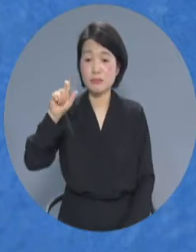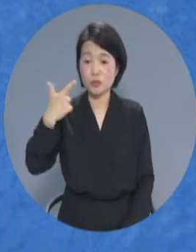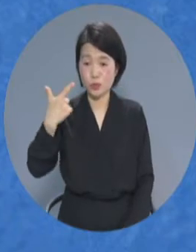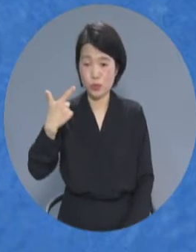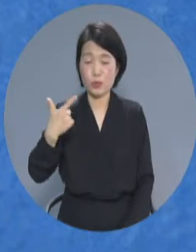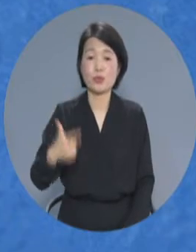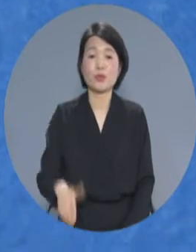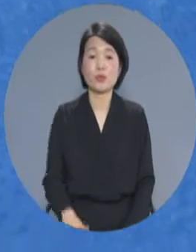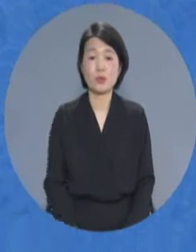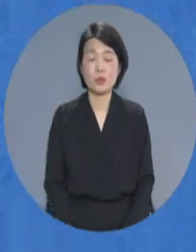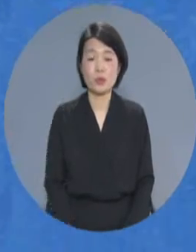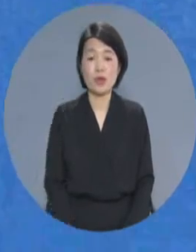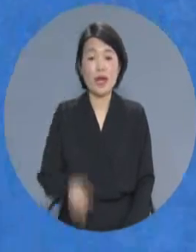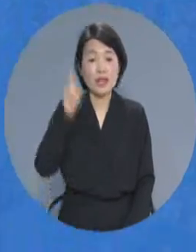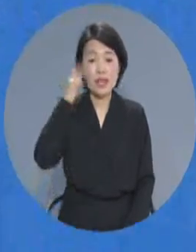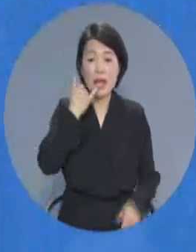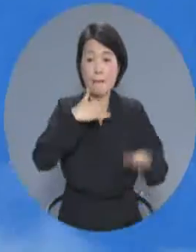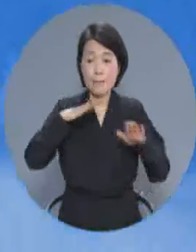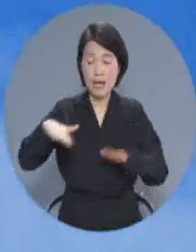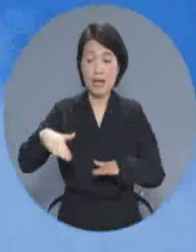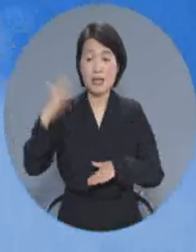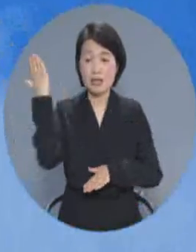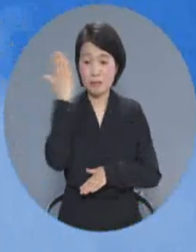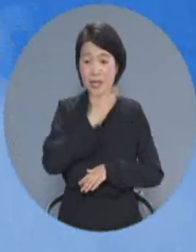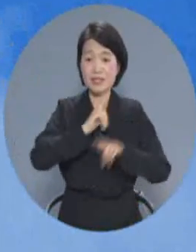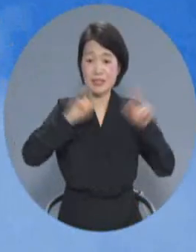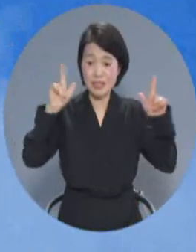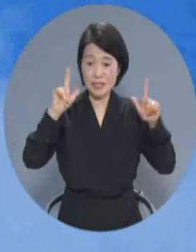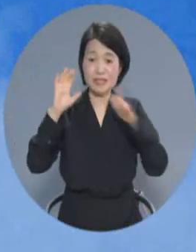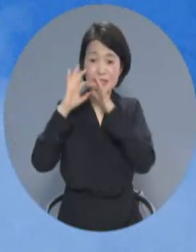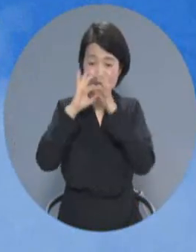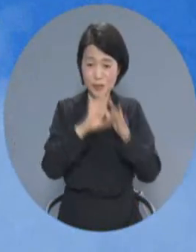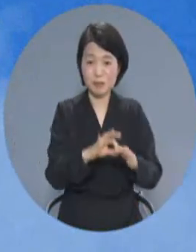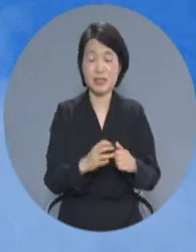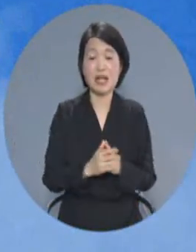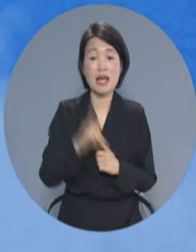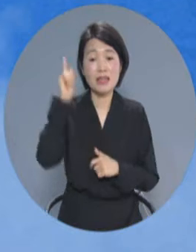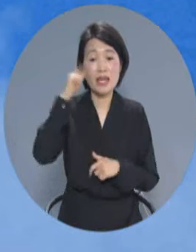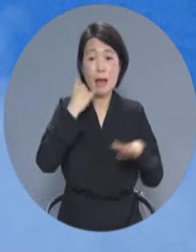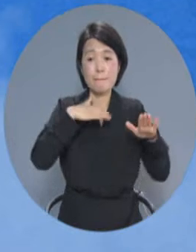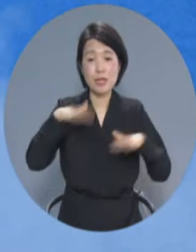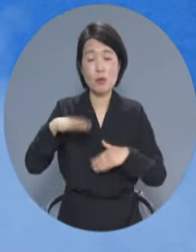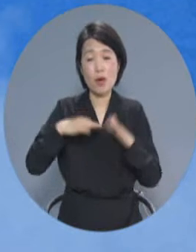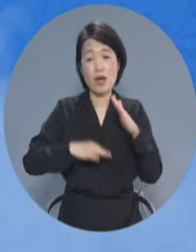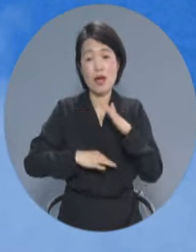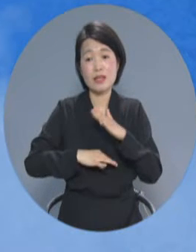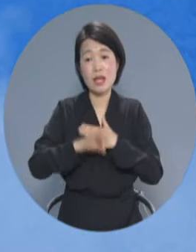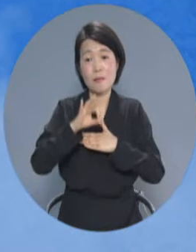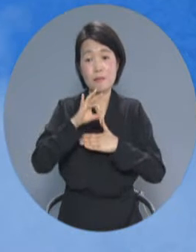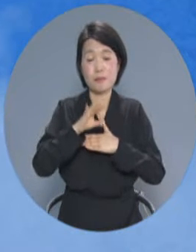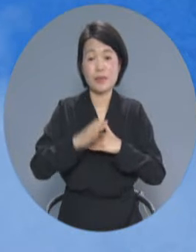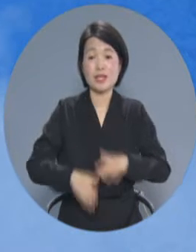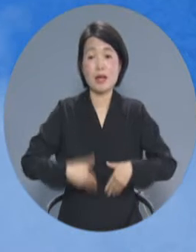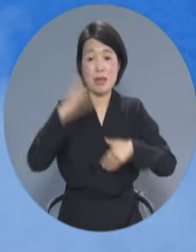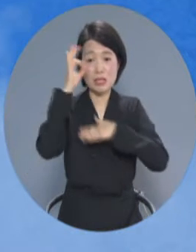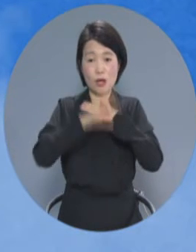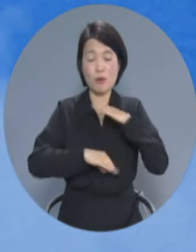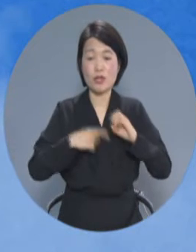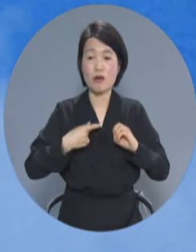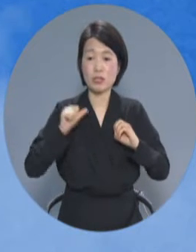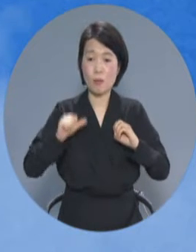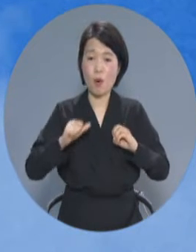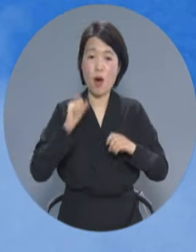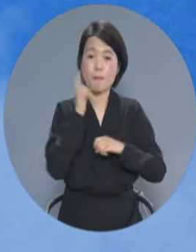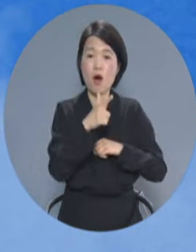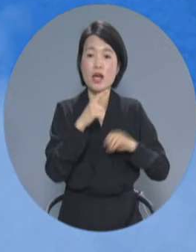보이겠습니다 내일 해상에 도 맑은 날씨가 이어지겠습니다 내일 파도는 남의 서보 앞바다에서 0.5m 엄 바다에서